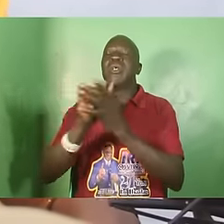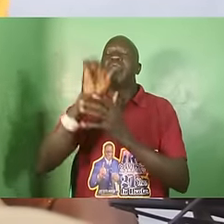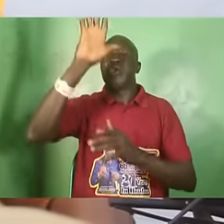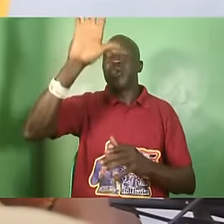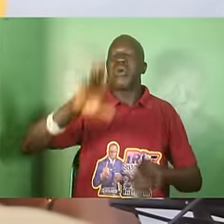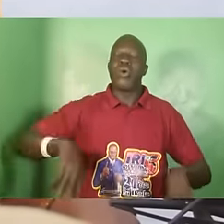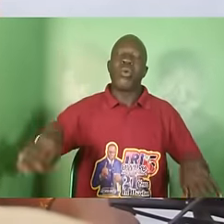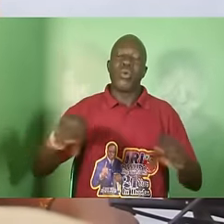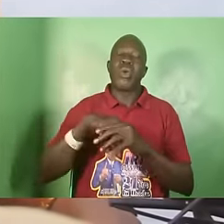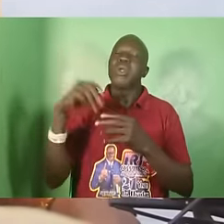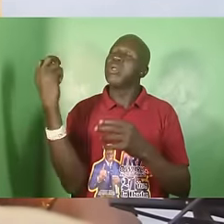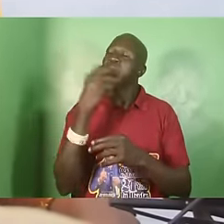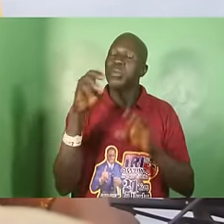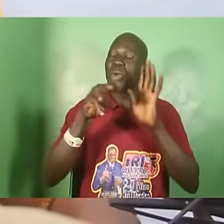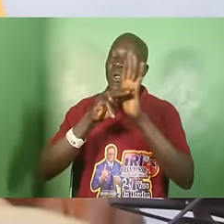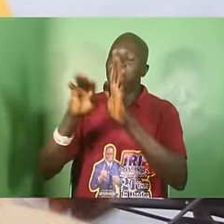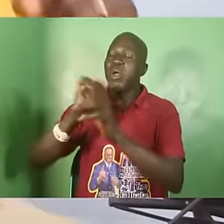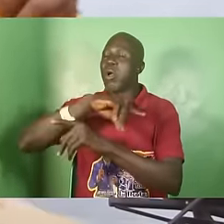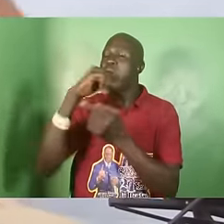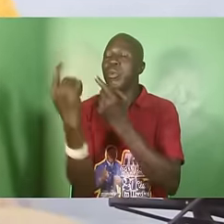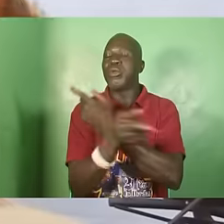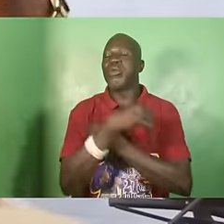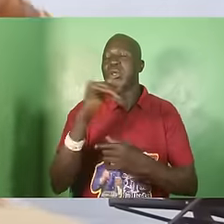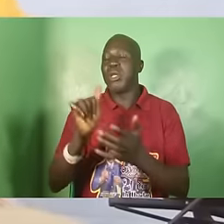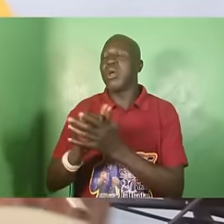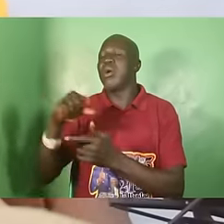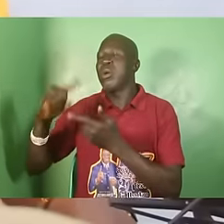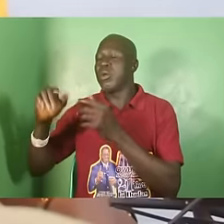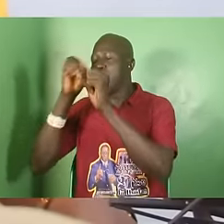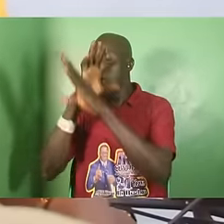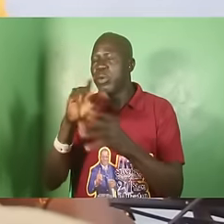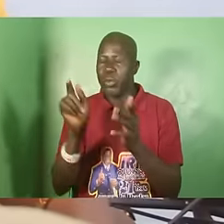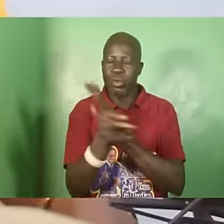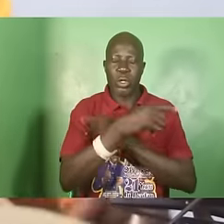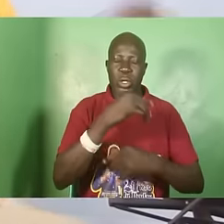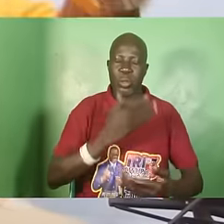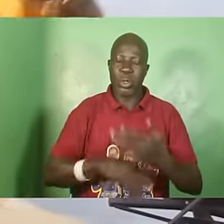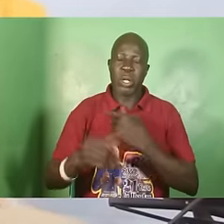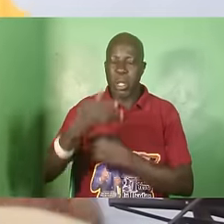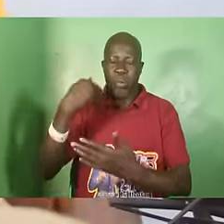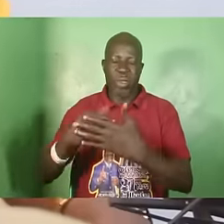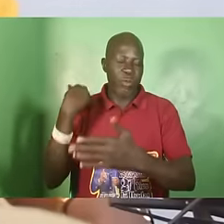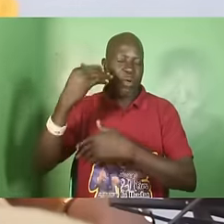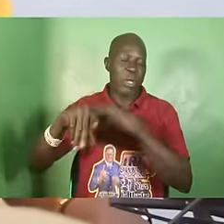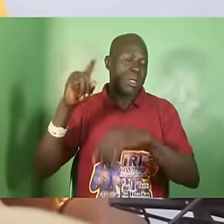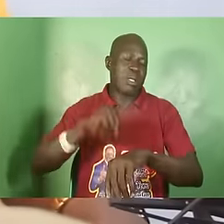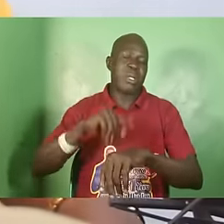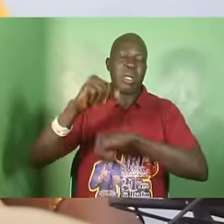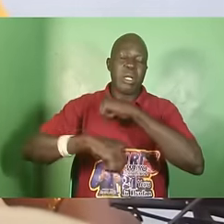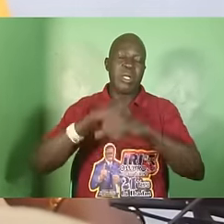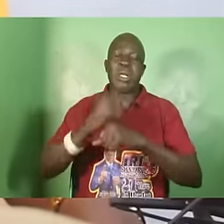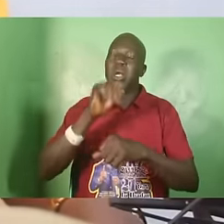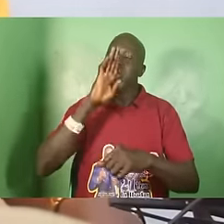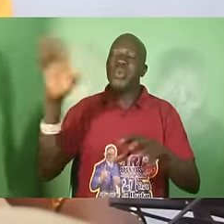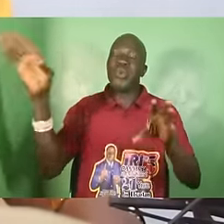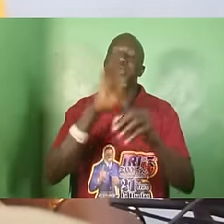Ìgbéyàwó rẹ̀ á fọ̀. Ọjọ́ ìbí rẹ̀ tòní mo fi súre fún. Kó tó di ìwòye àbọ̀dán. Wà